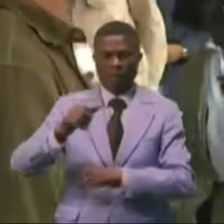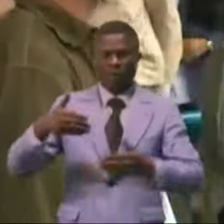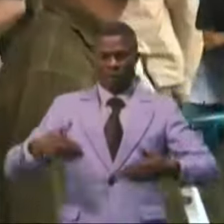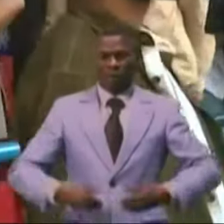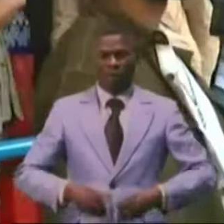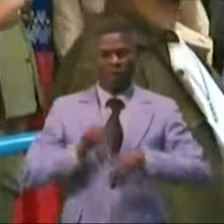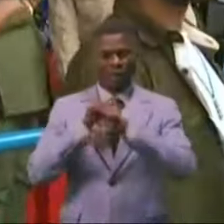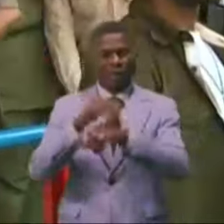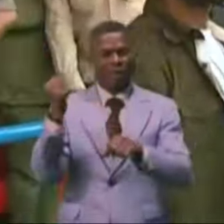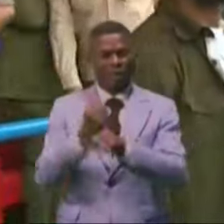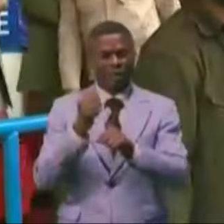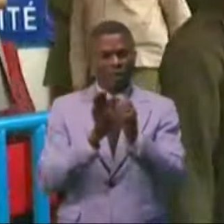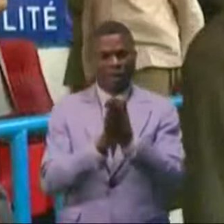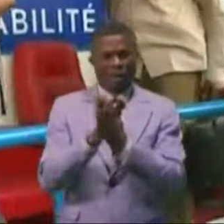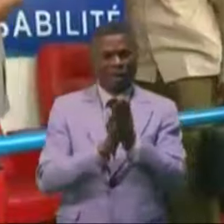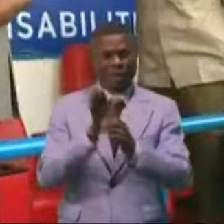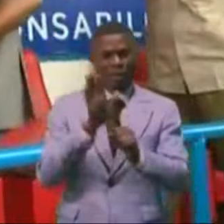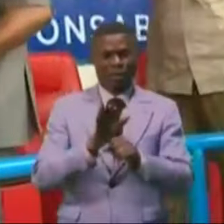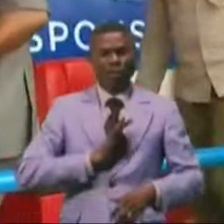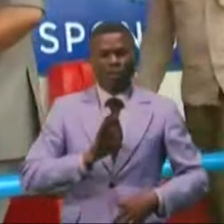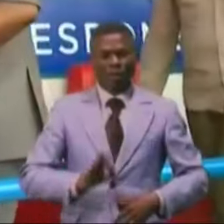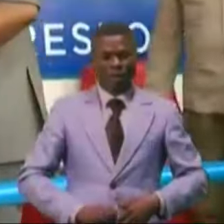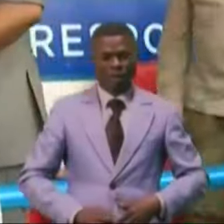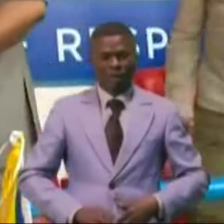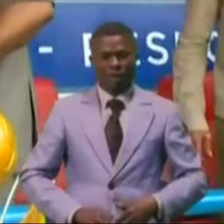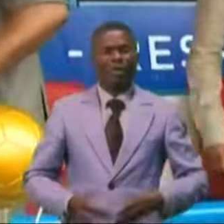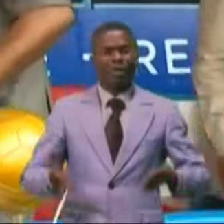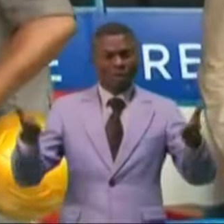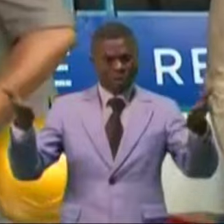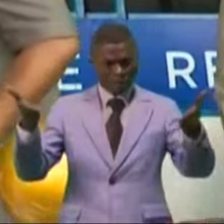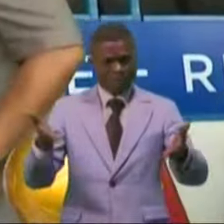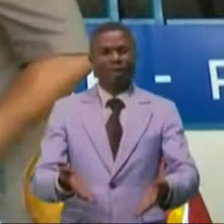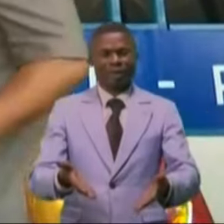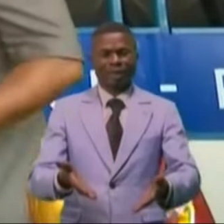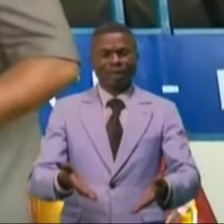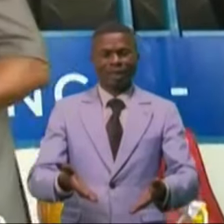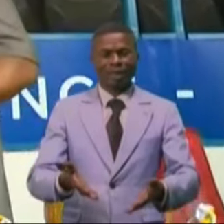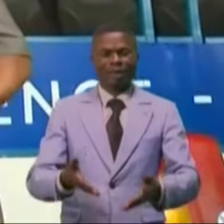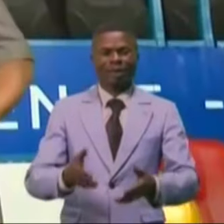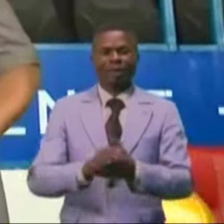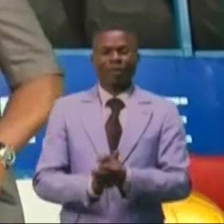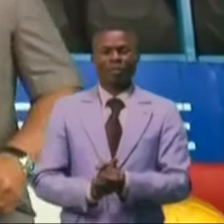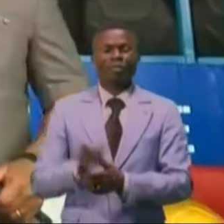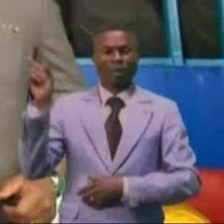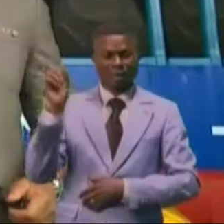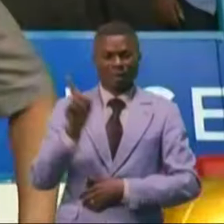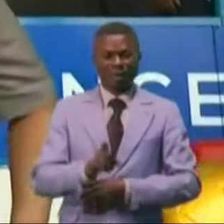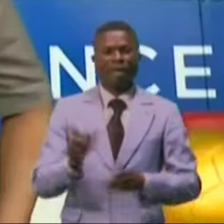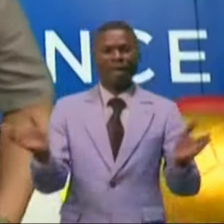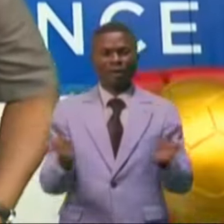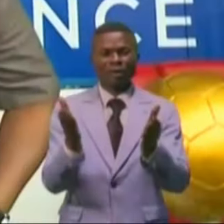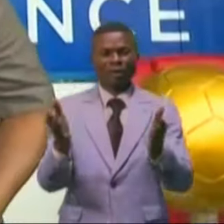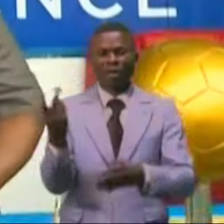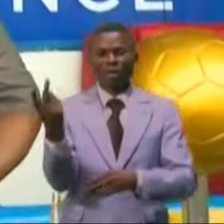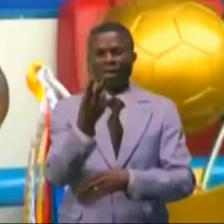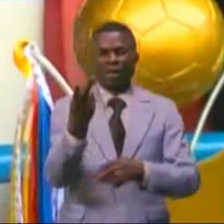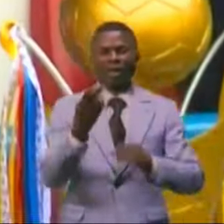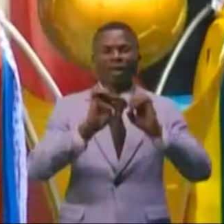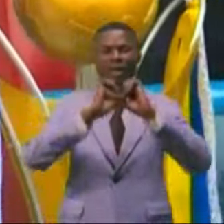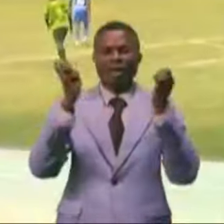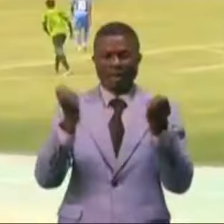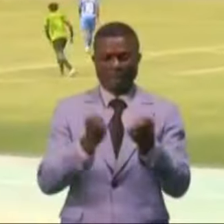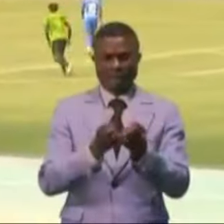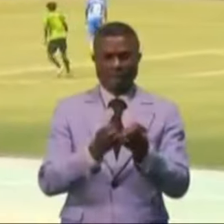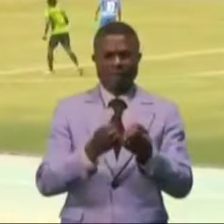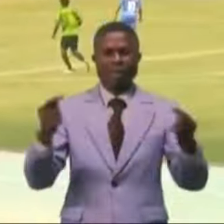du football de la RDC, le président de la République, Félix-Antoine Tshisekedi Tshilombo, est venu encourager les deux équipes finalistes